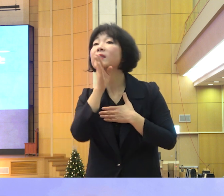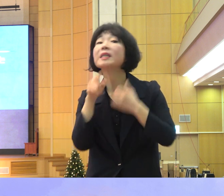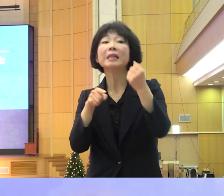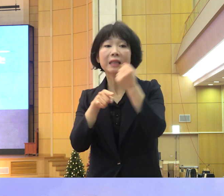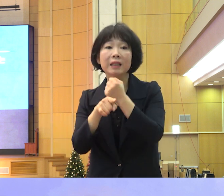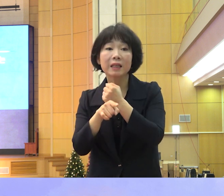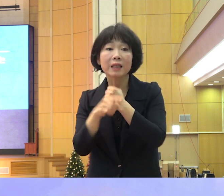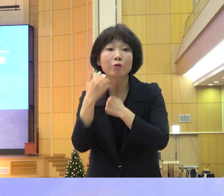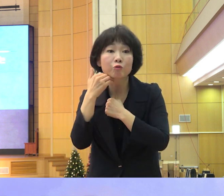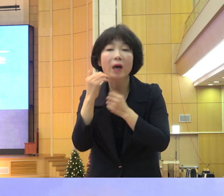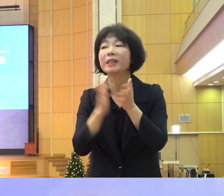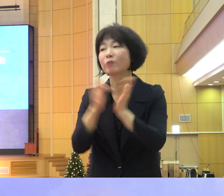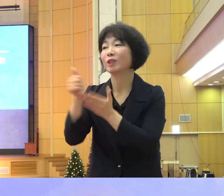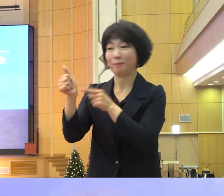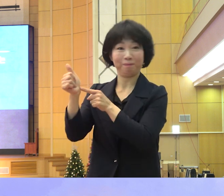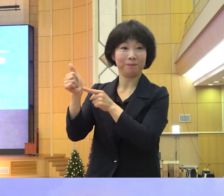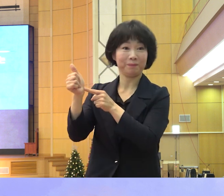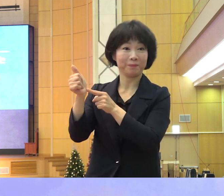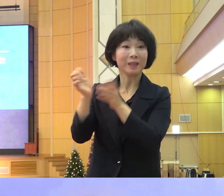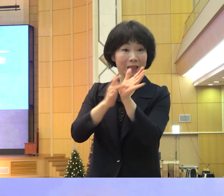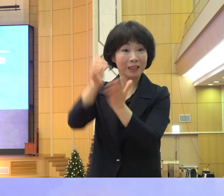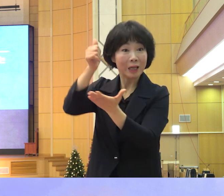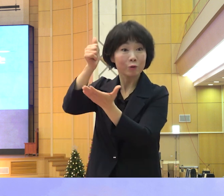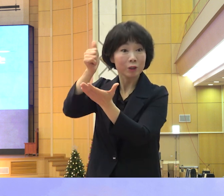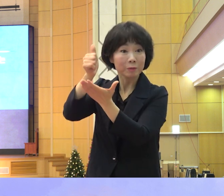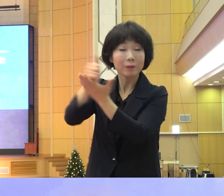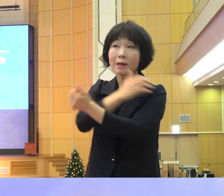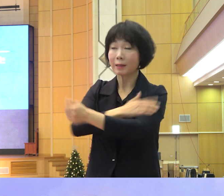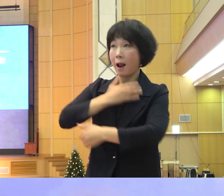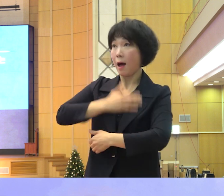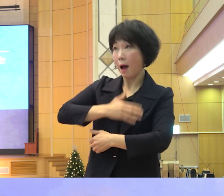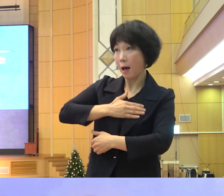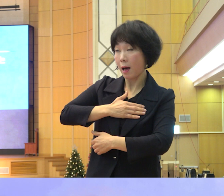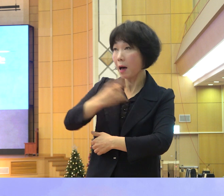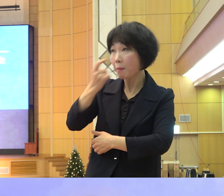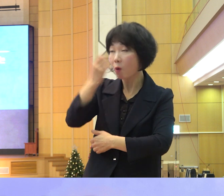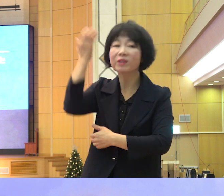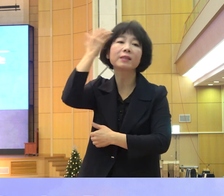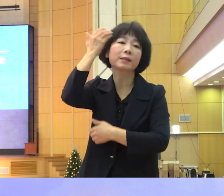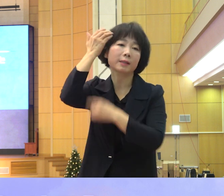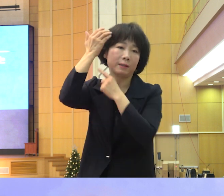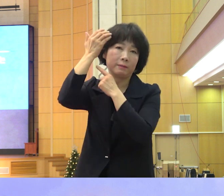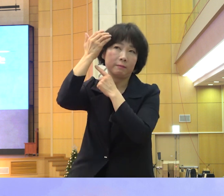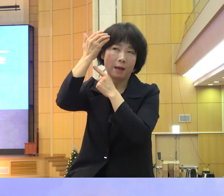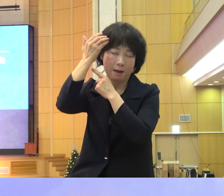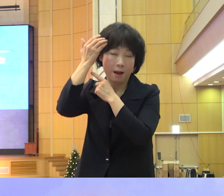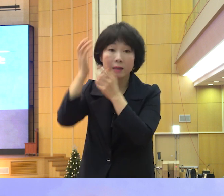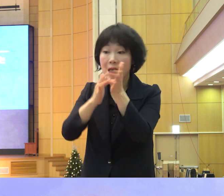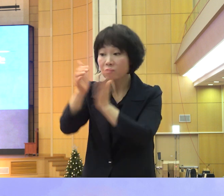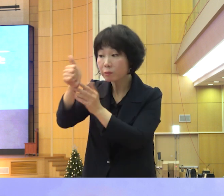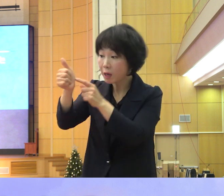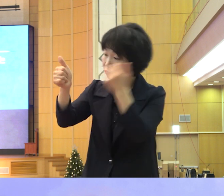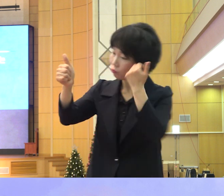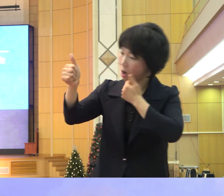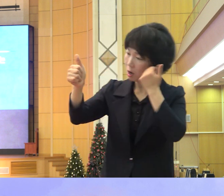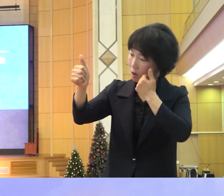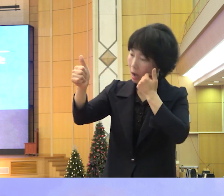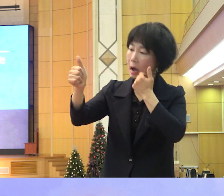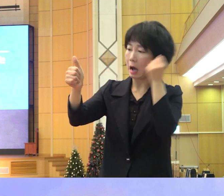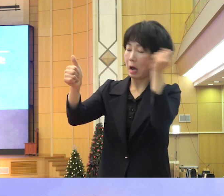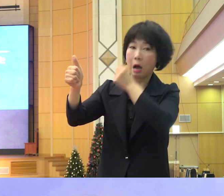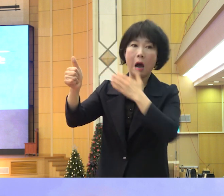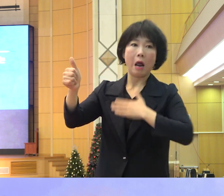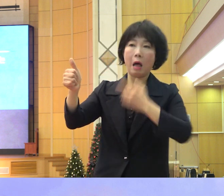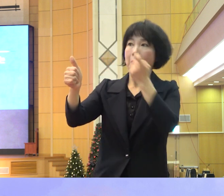걸 알았잖아요. 우리가 진리를 아는 지식을 받은 후 예수님이 누구라는 것